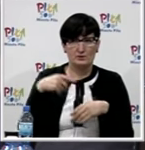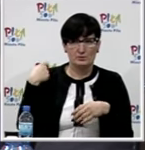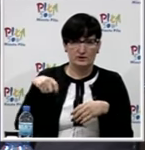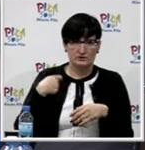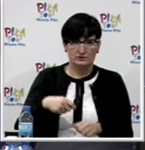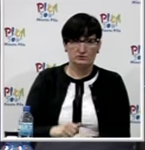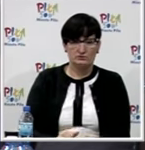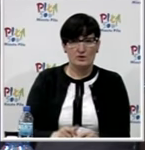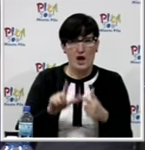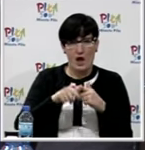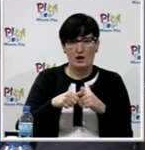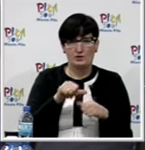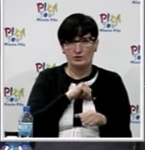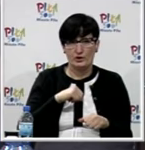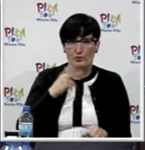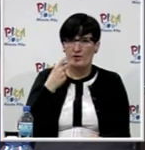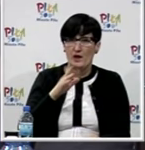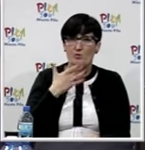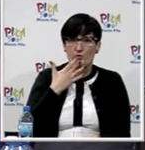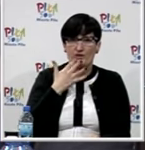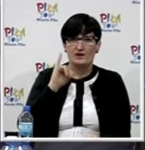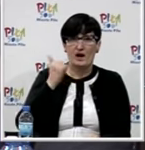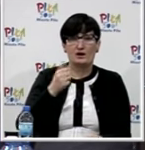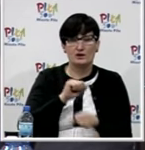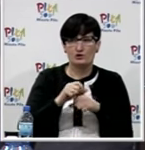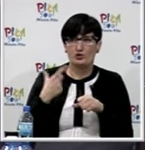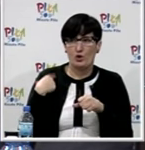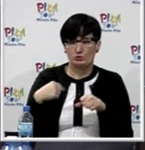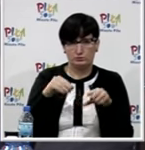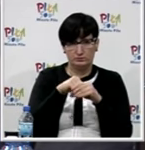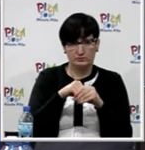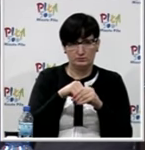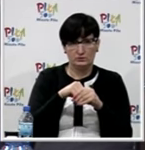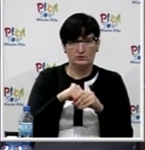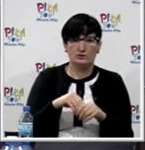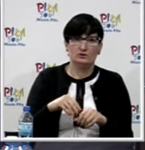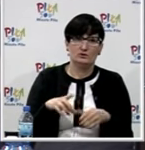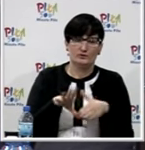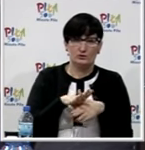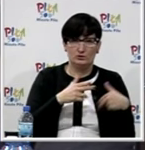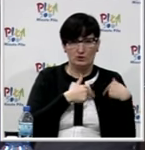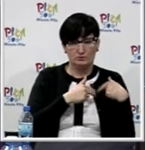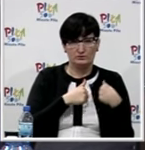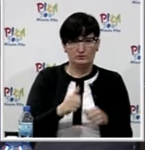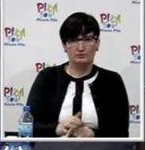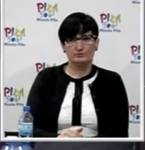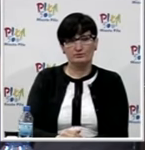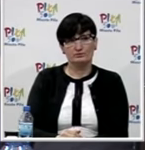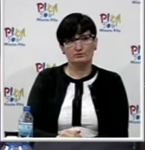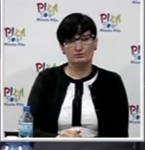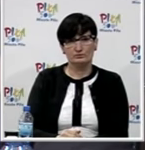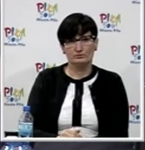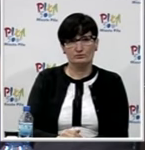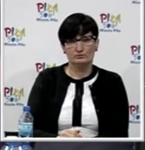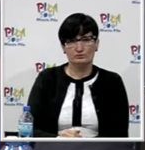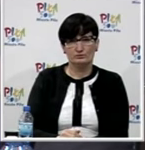Dalej już się nie mówi, jaki jest skład tej komisji, a przy okazji pozwolę sobie zwrócić uwagę na to, że w tym